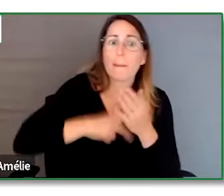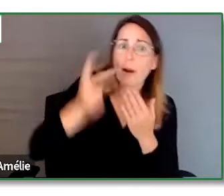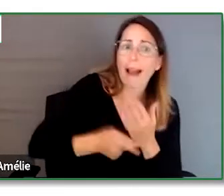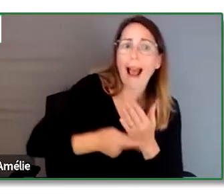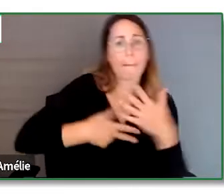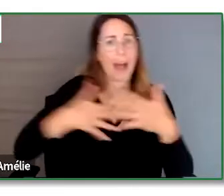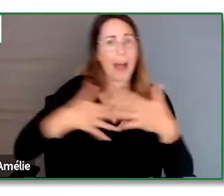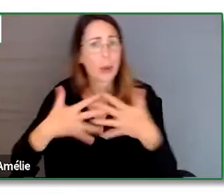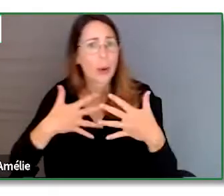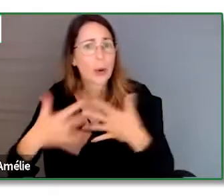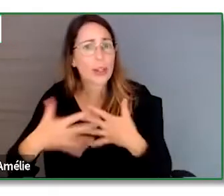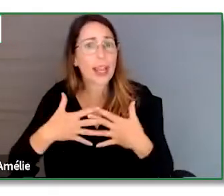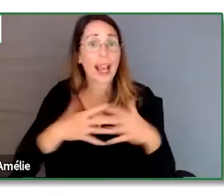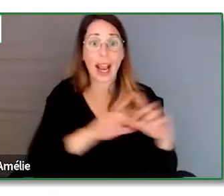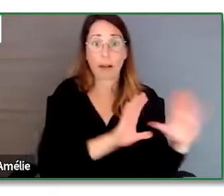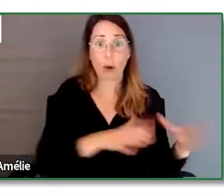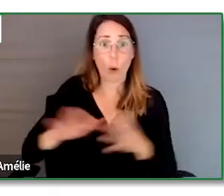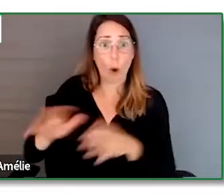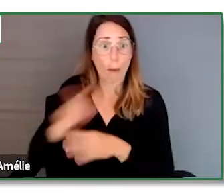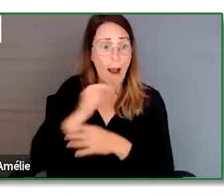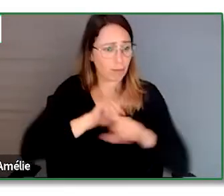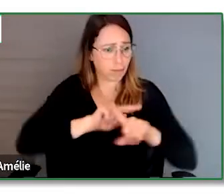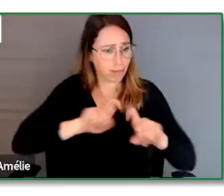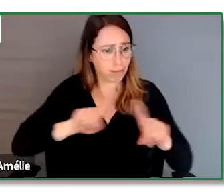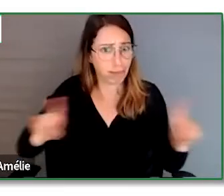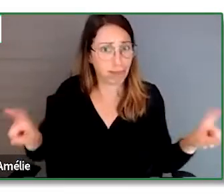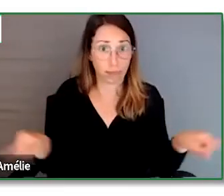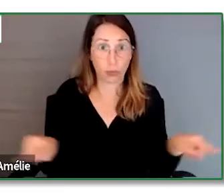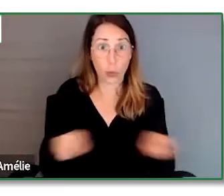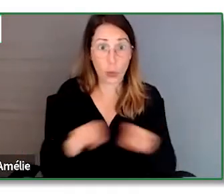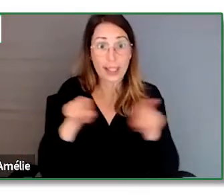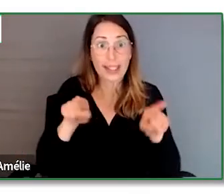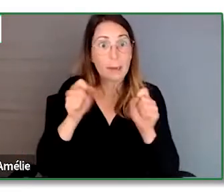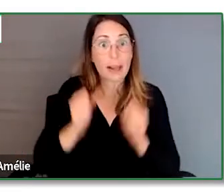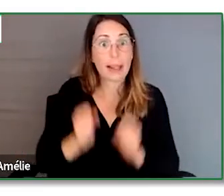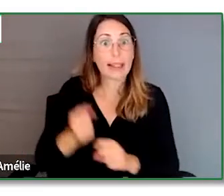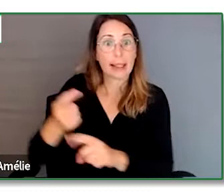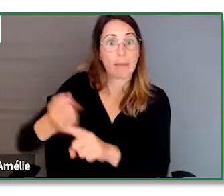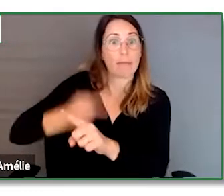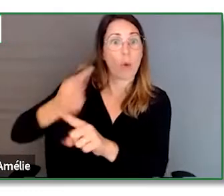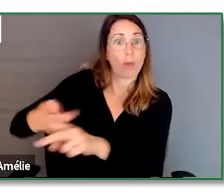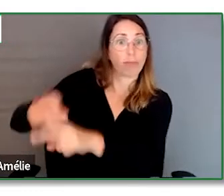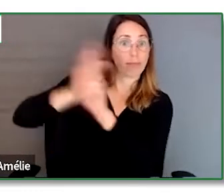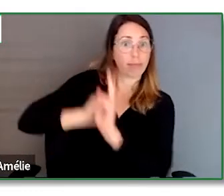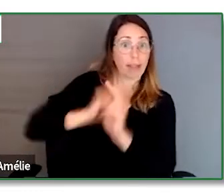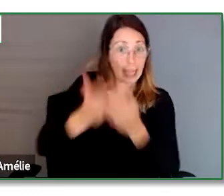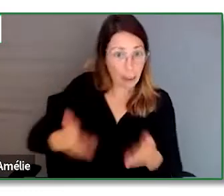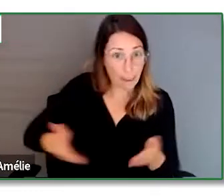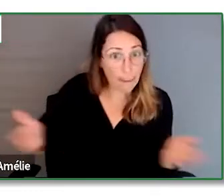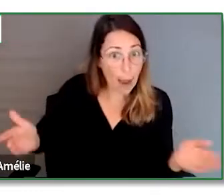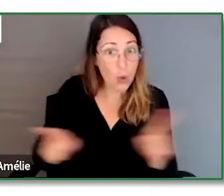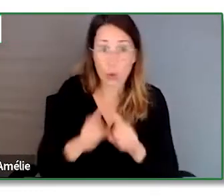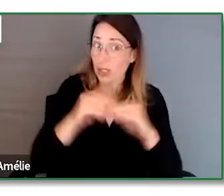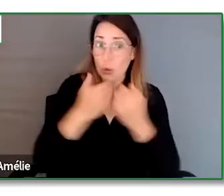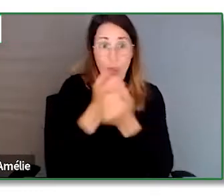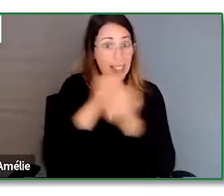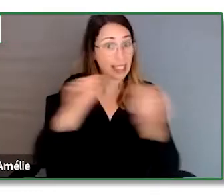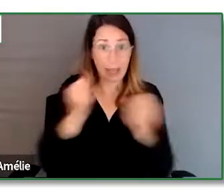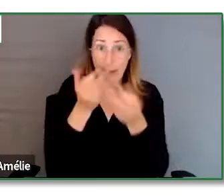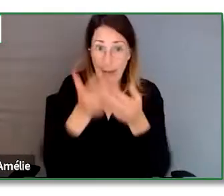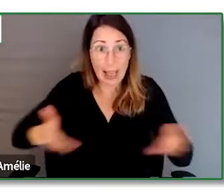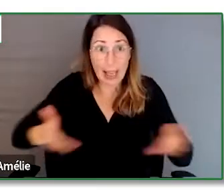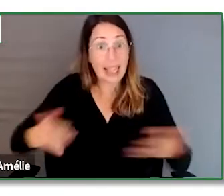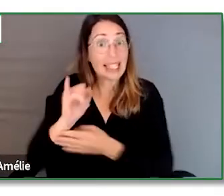a la possibilité de louer des équipements. Il y a également des équipements disponibles pour les personnes vivant avec un handicap. Il y a également toutes